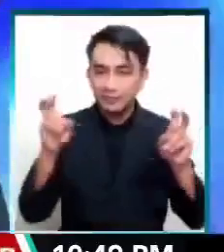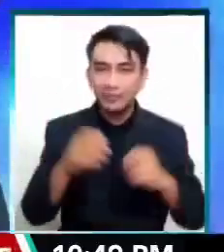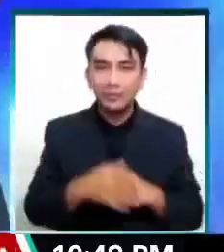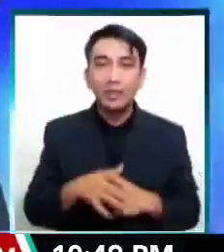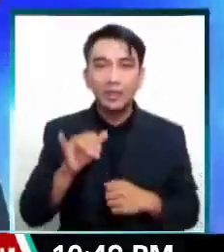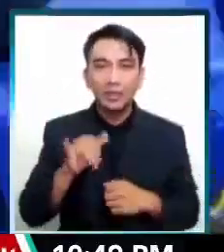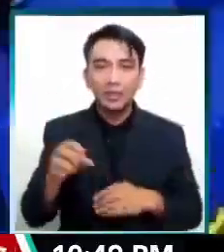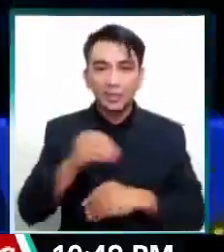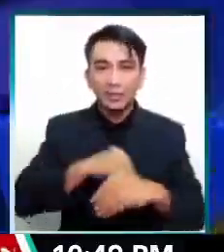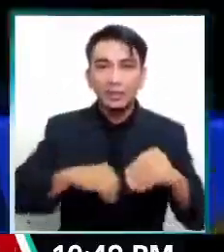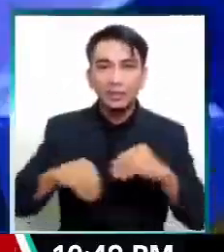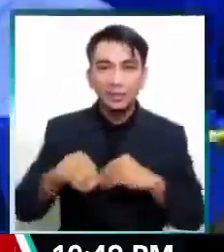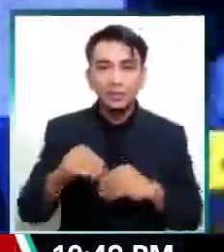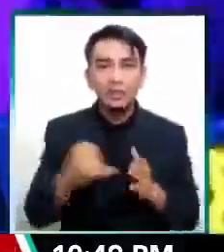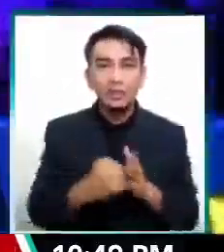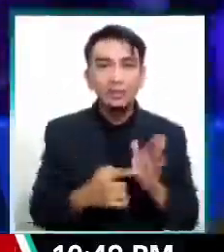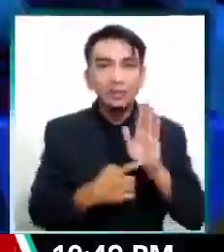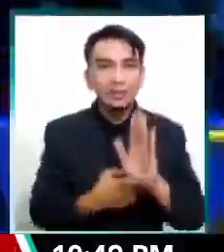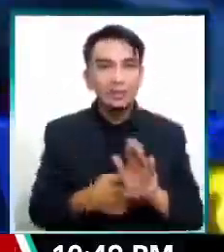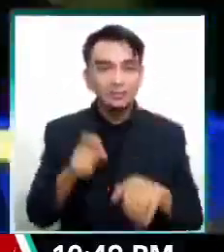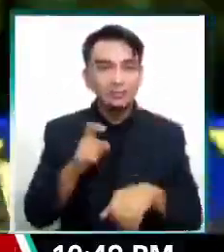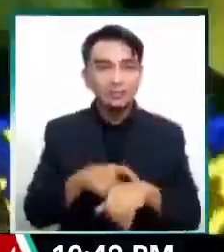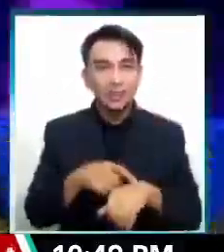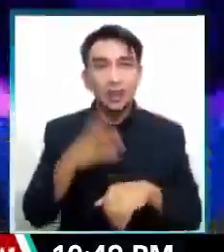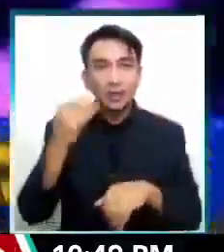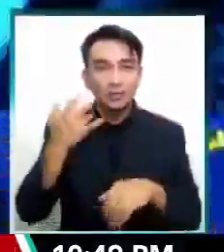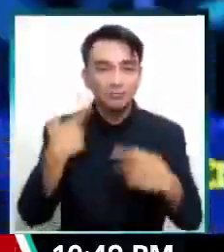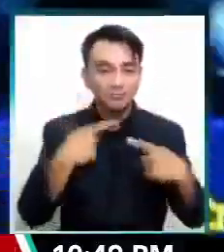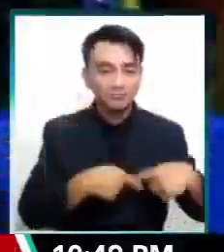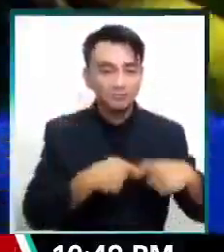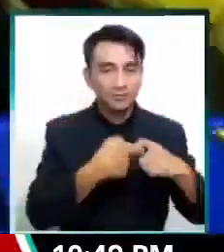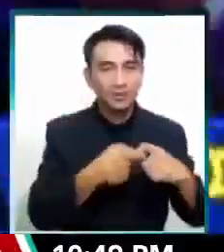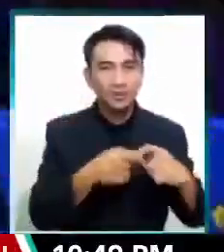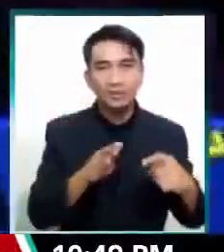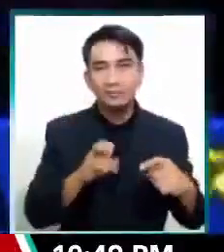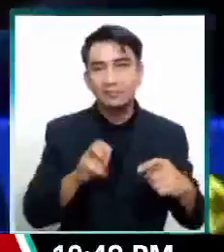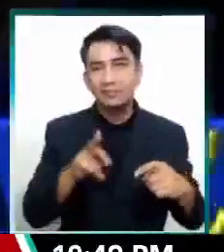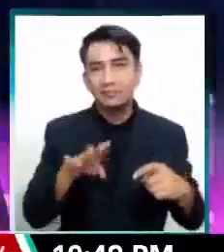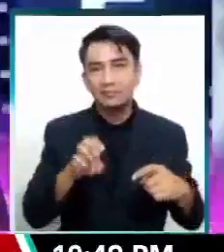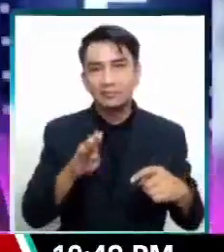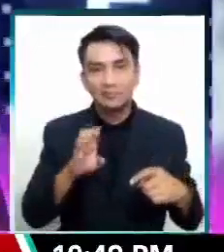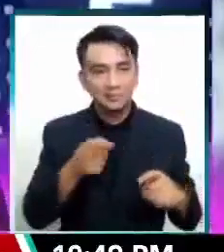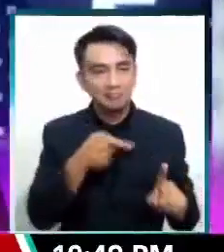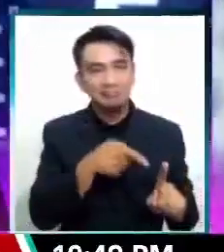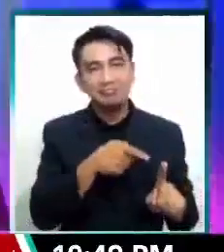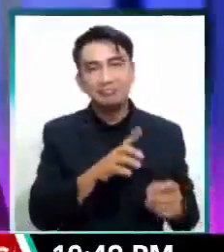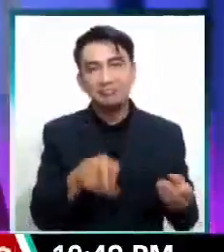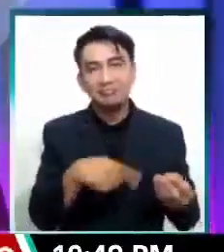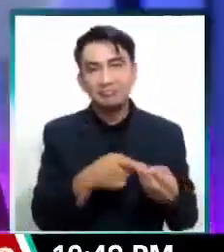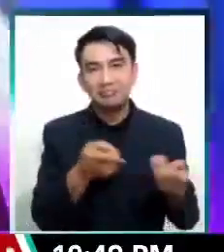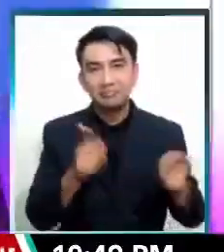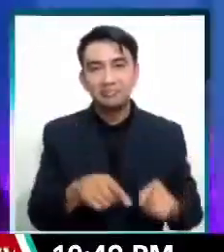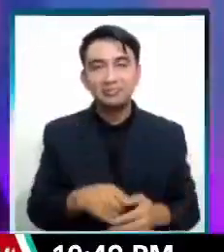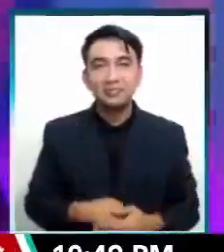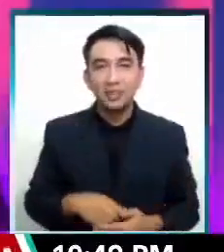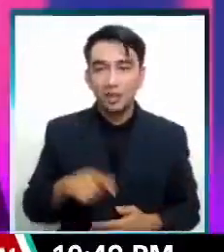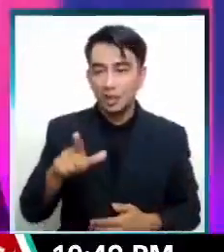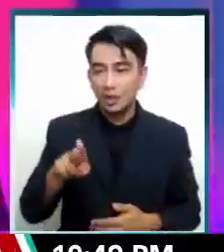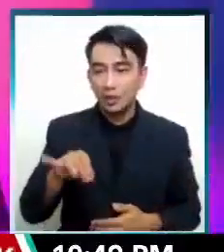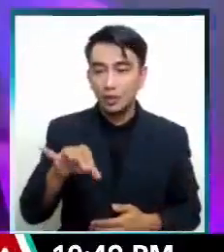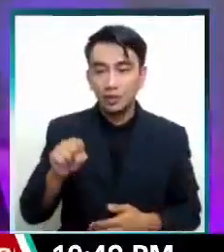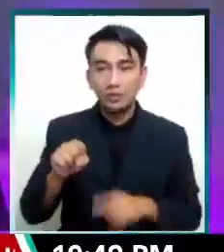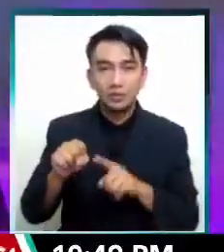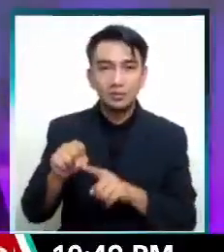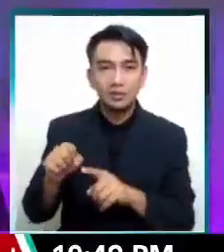It's Showtime kasunod ng suspension order ng MTRCB sa programa. Si Luis Lucky Manzano ang isa